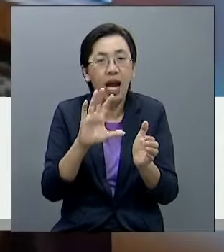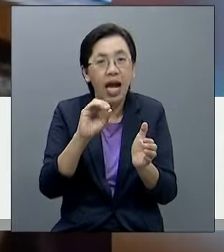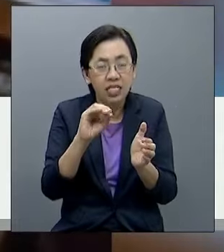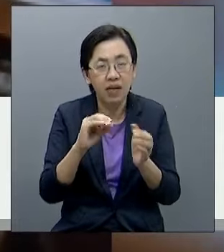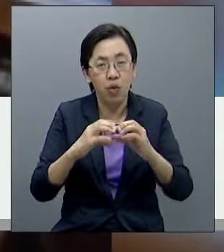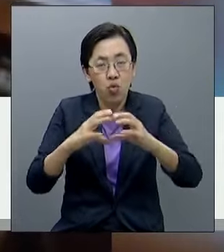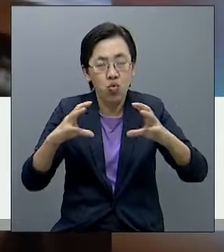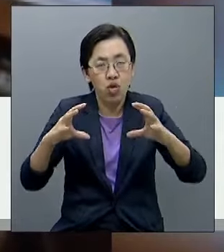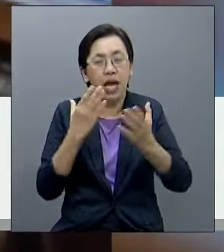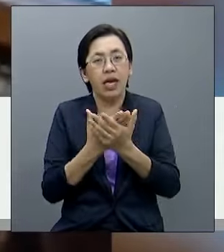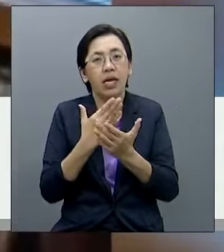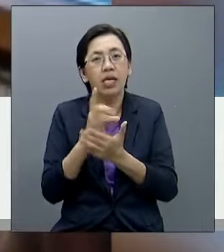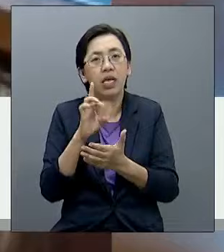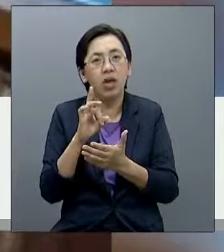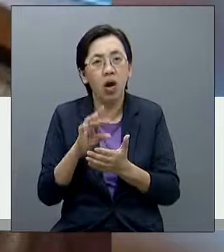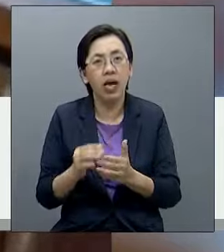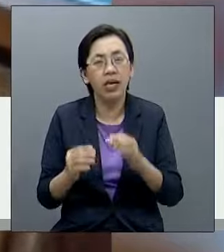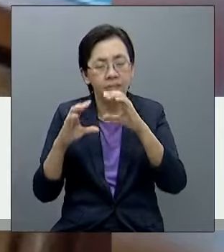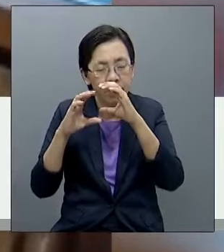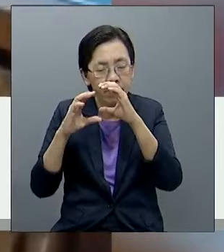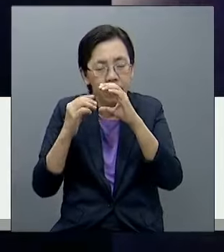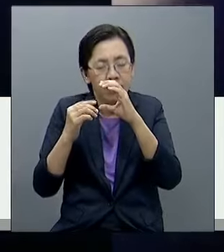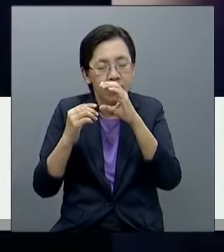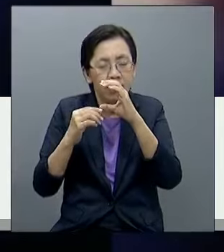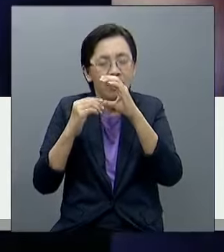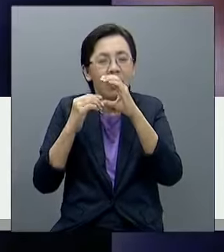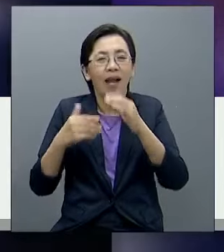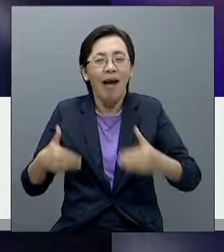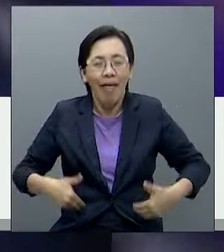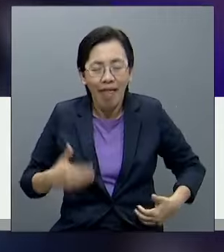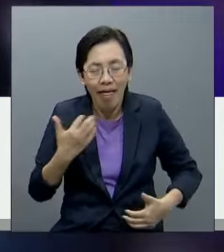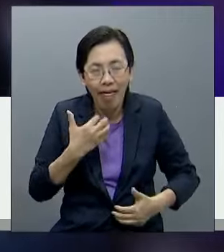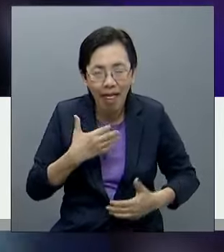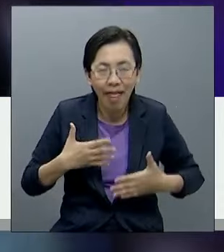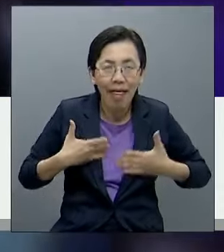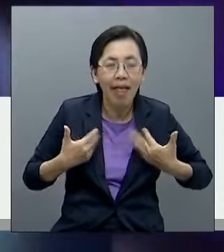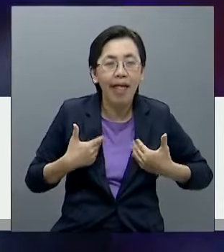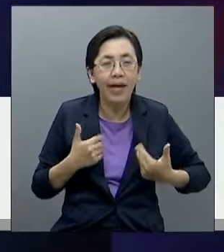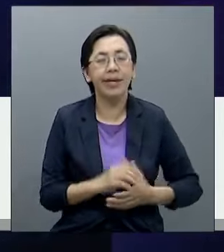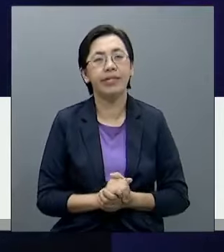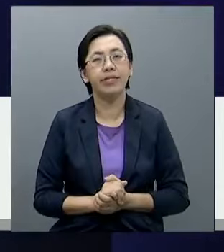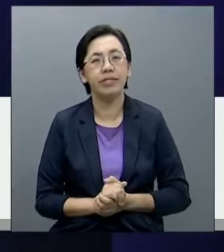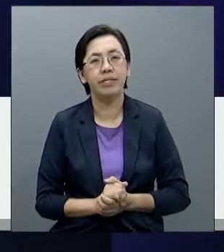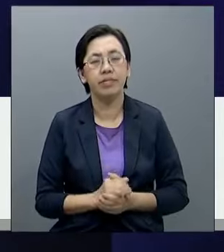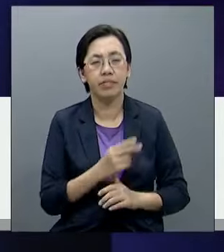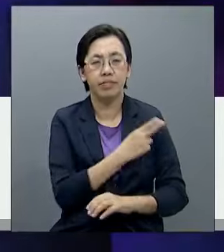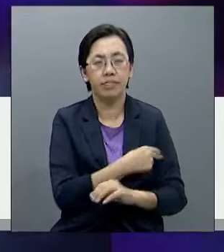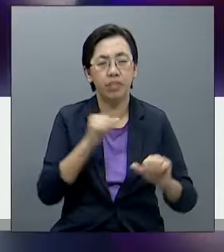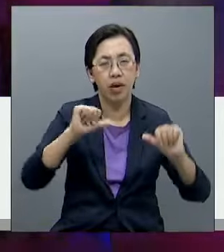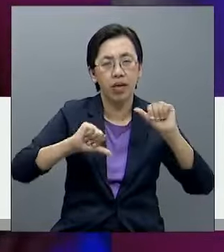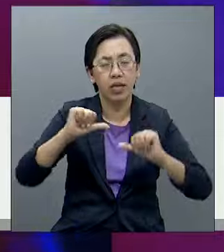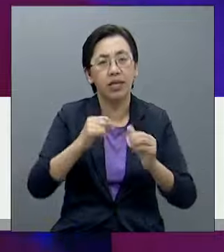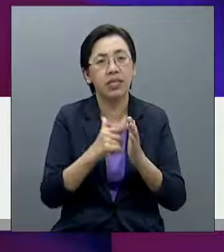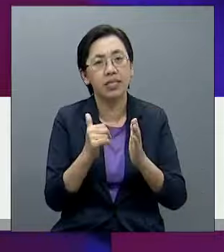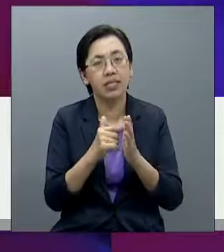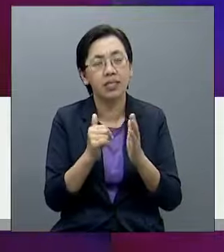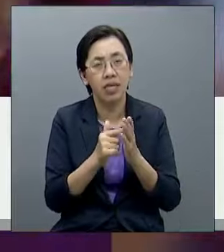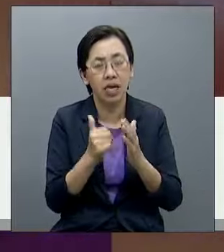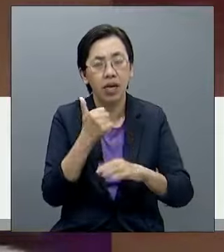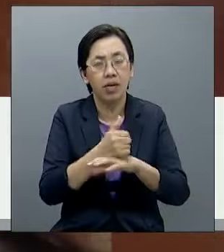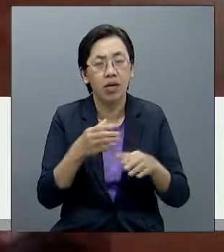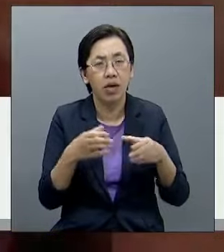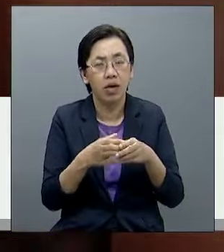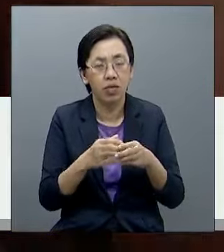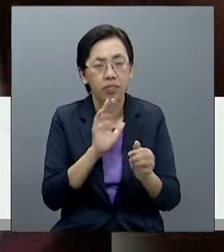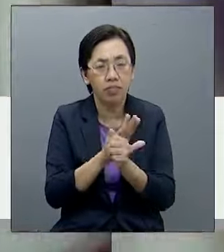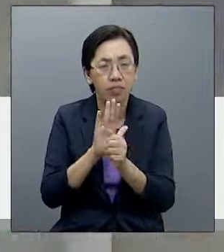ใหญ่ขายกัน100บาทค่ะซึ่งคุณมโนรมสินทบอาชากุลเภสัชกรชำนาญการหัวหน้ากลุ่มงานคุ้มครองผู้บ